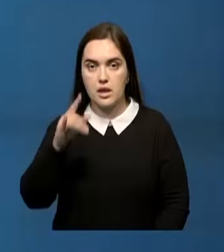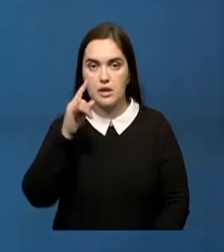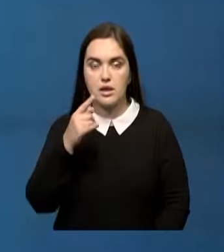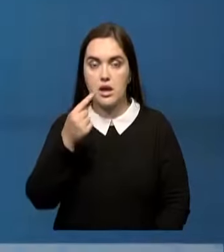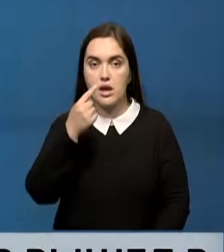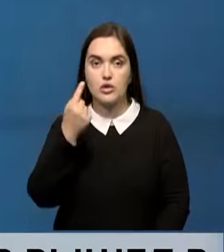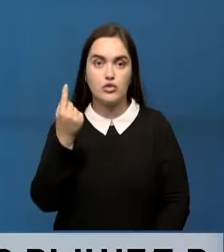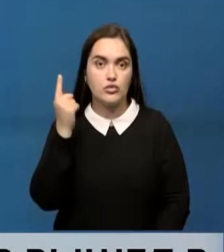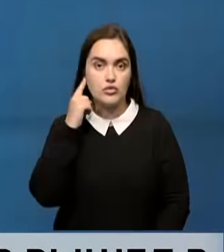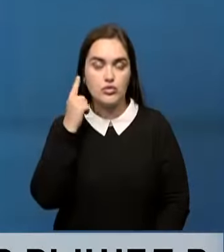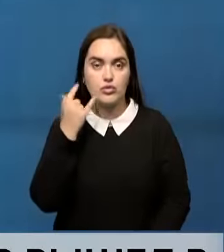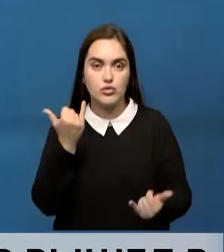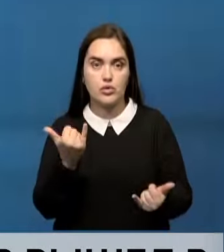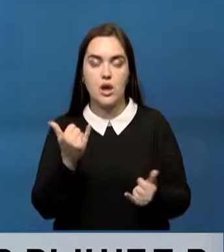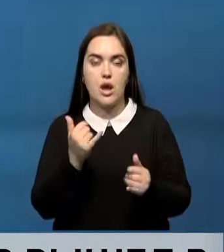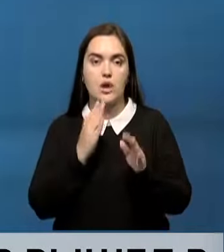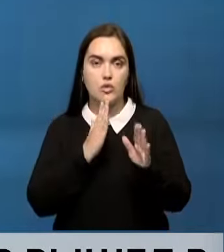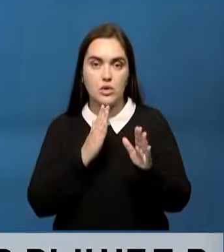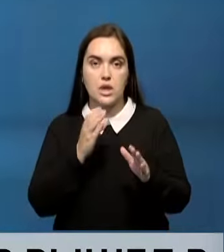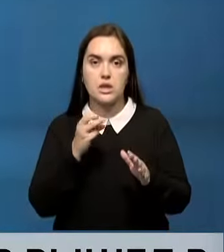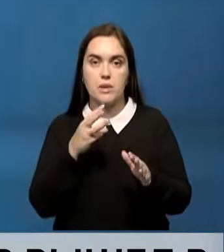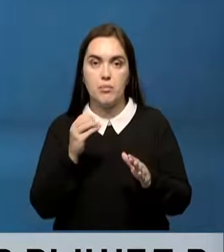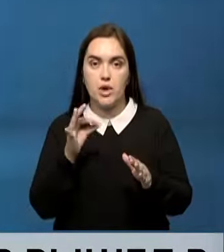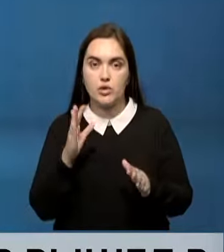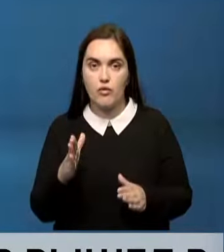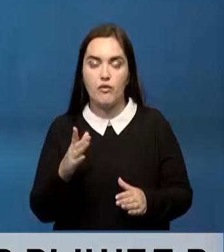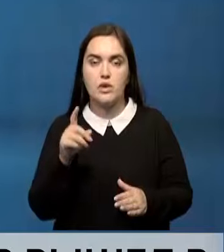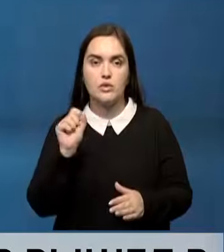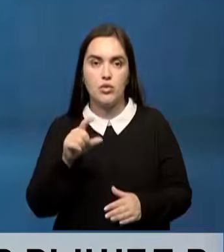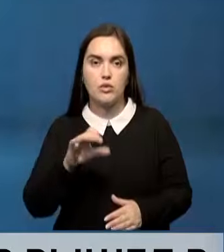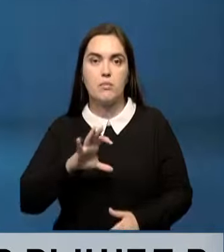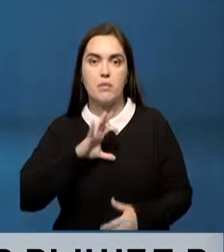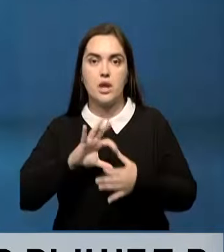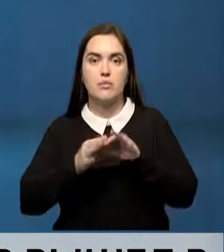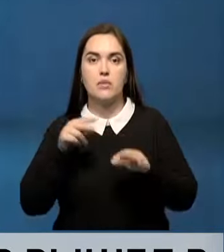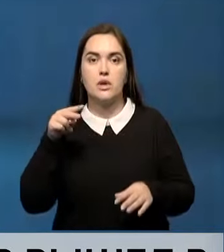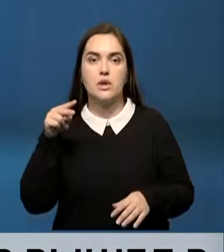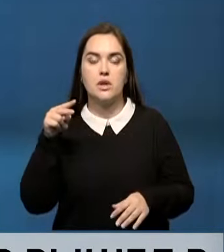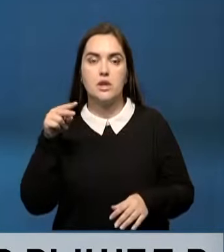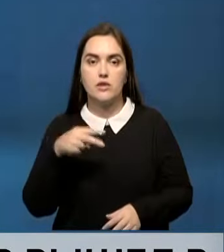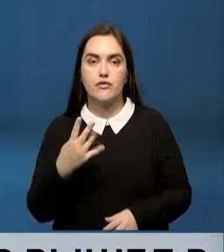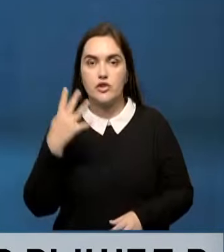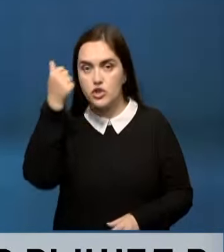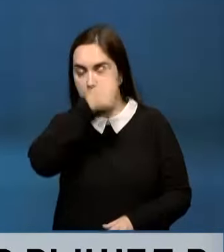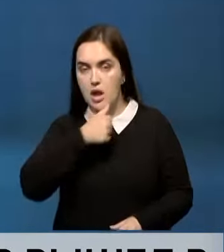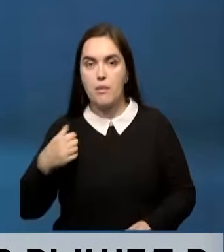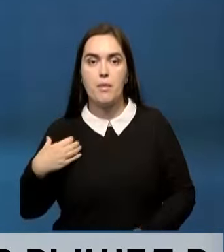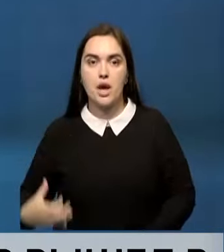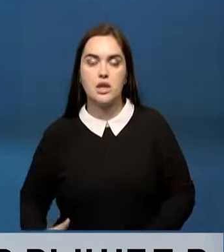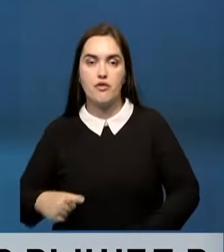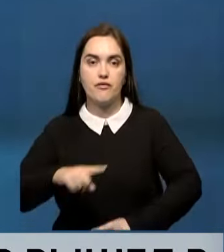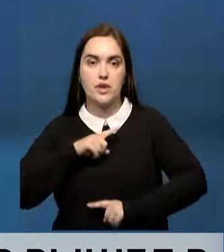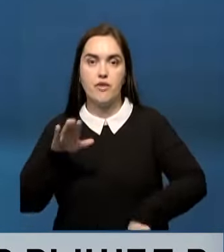Как только что стало известно, наш дзюдоист Ильдос Сметов поборется за золотую медаль Олимпиады в Париже. Он вышел в финал